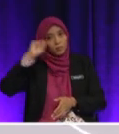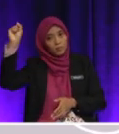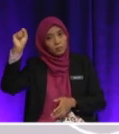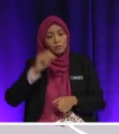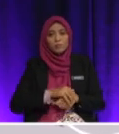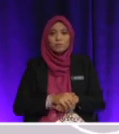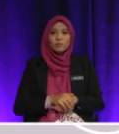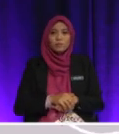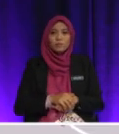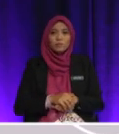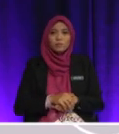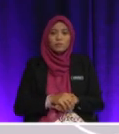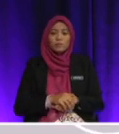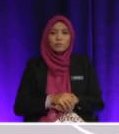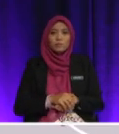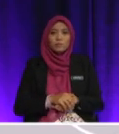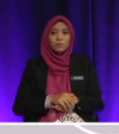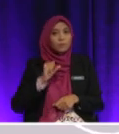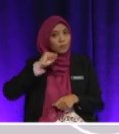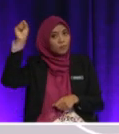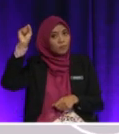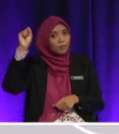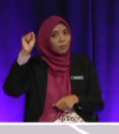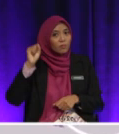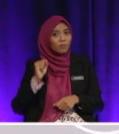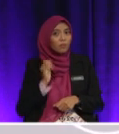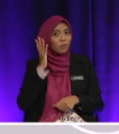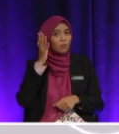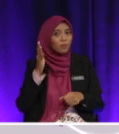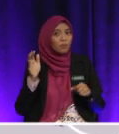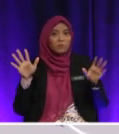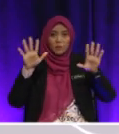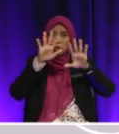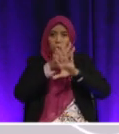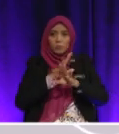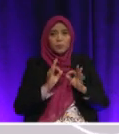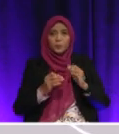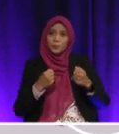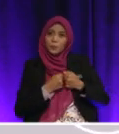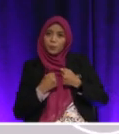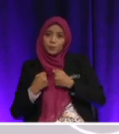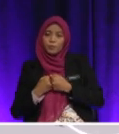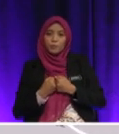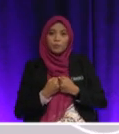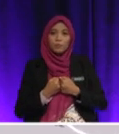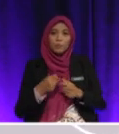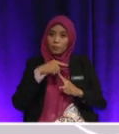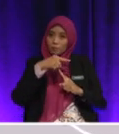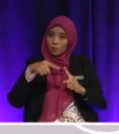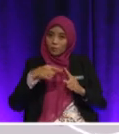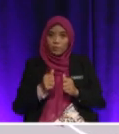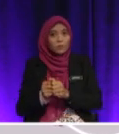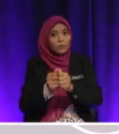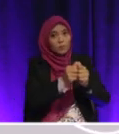jalan ke arah negara merdeka bila semua kau bekerja sama penjajah